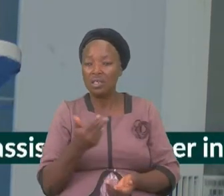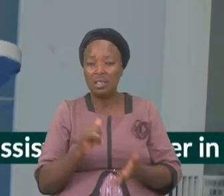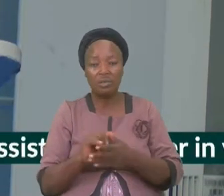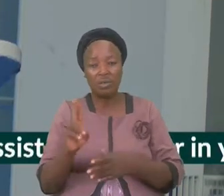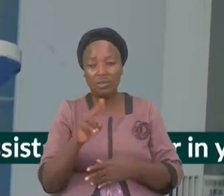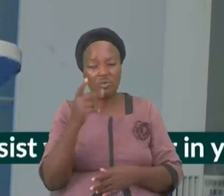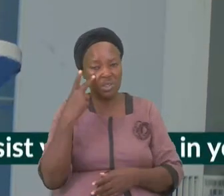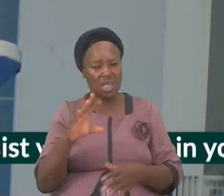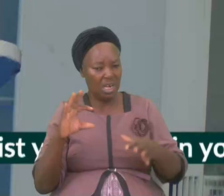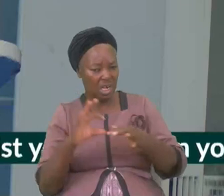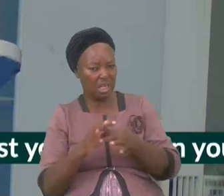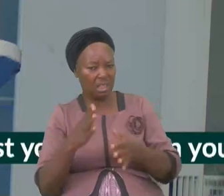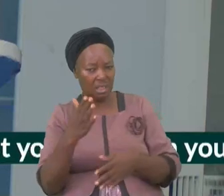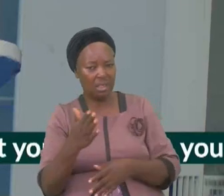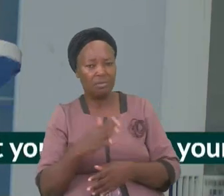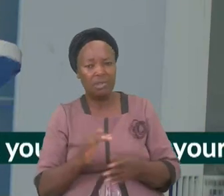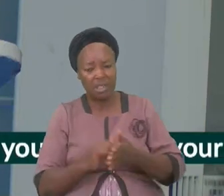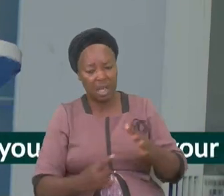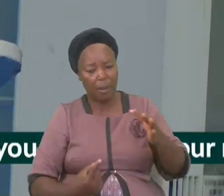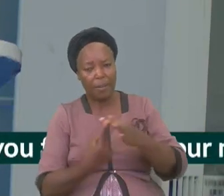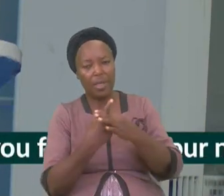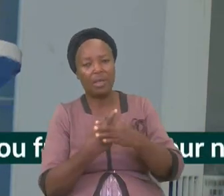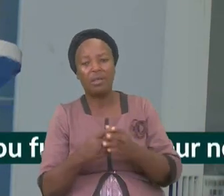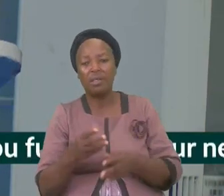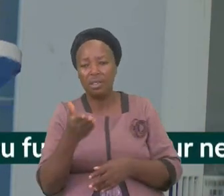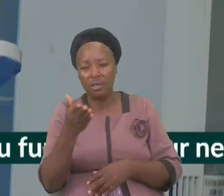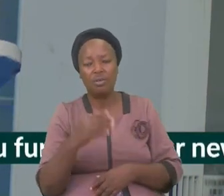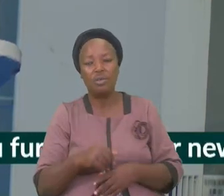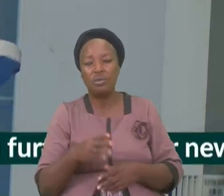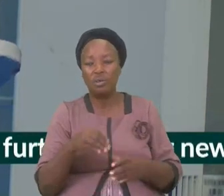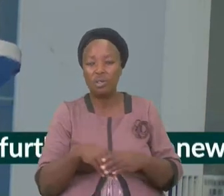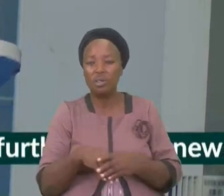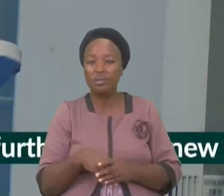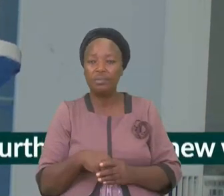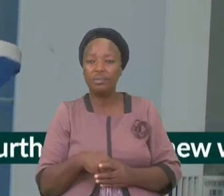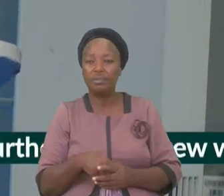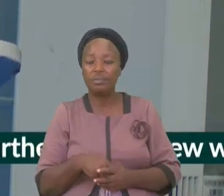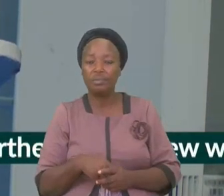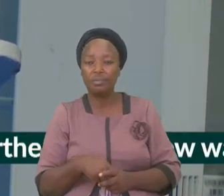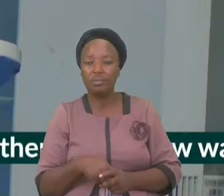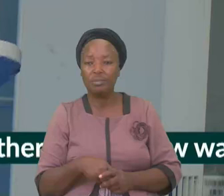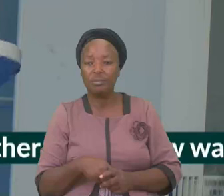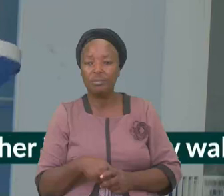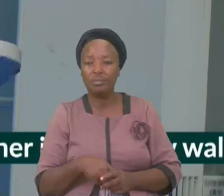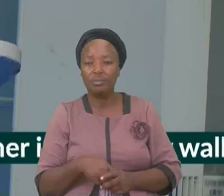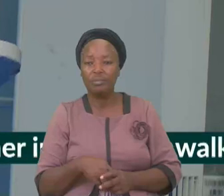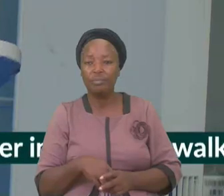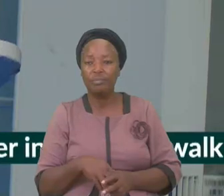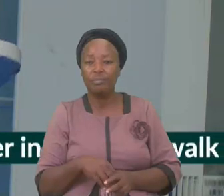vous verrez un lien qui vous apparaît et vous pouvez suivre.